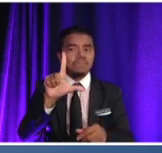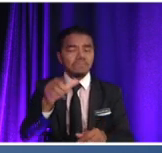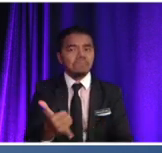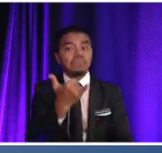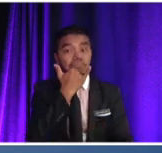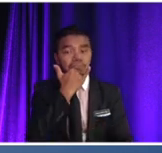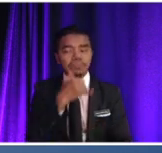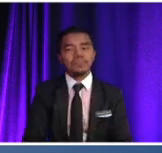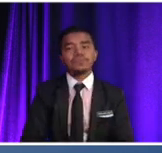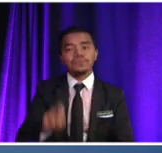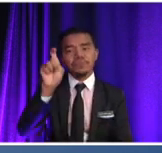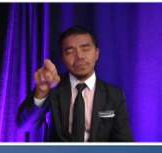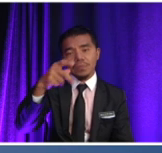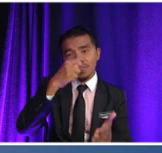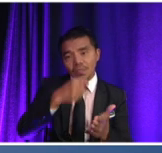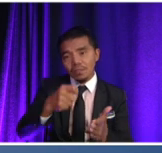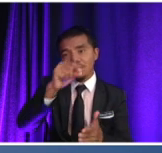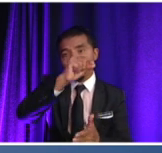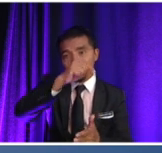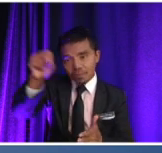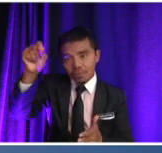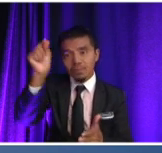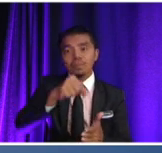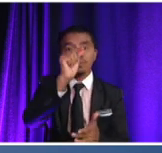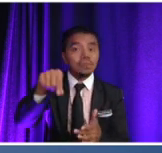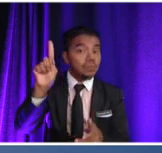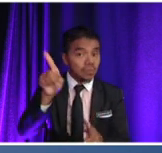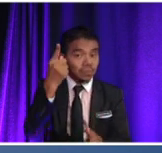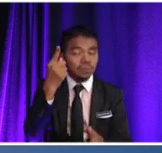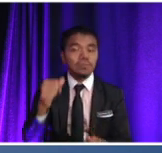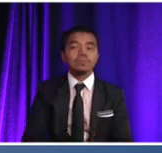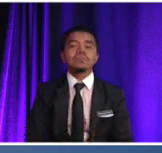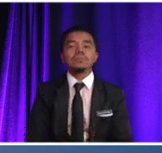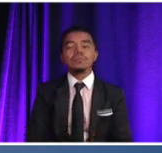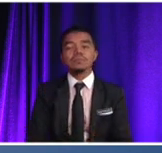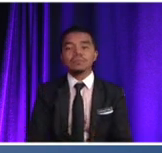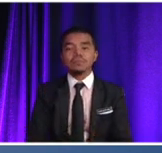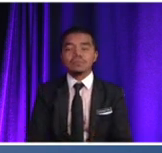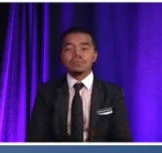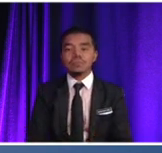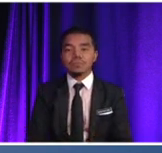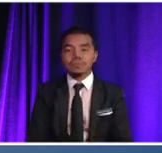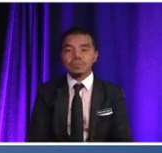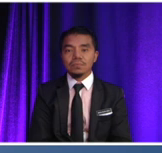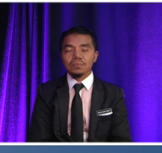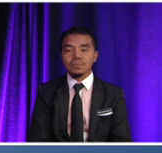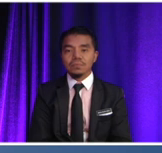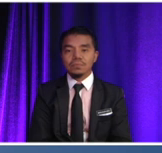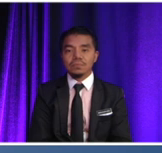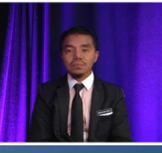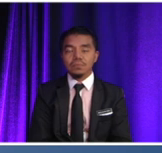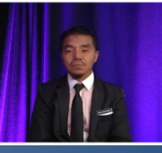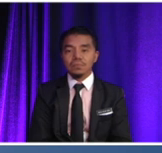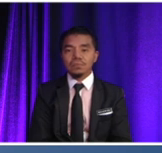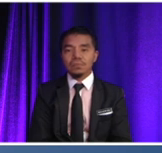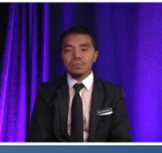tambahan nilai yaitu yang lebih bernilai betul membeli bahan atau barang secara vokal daripada pengeluar pun